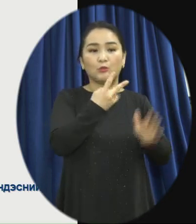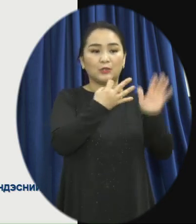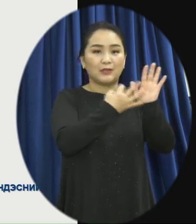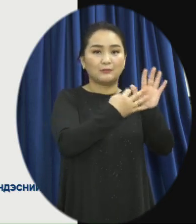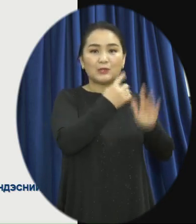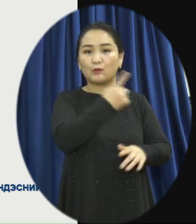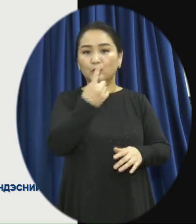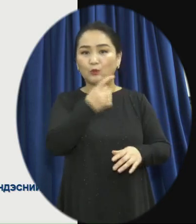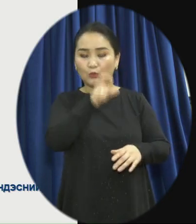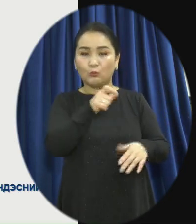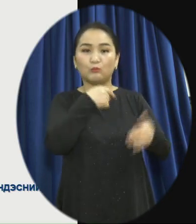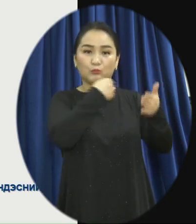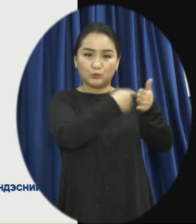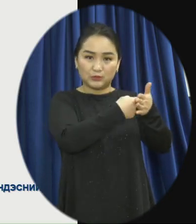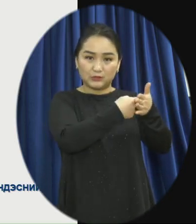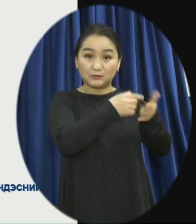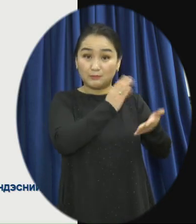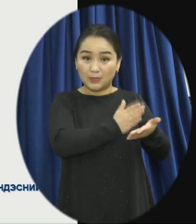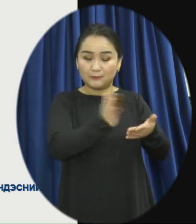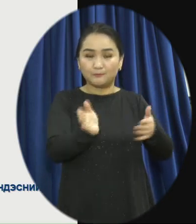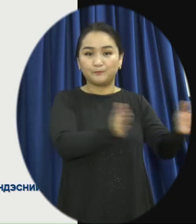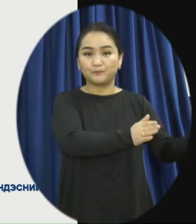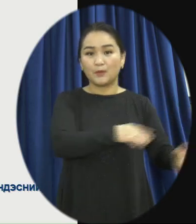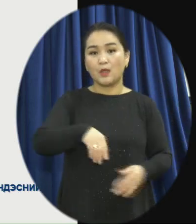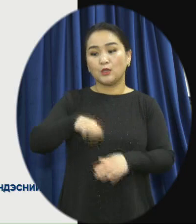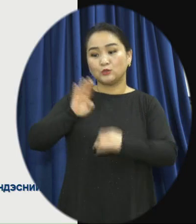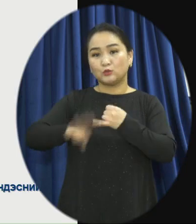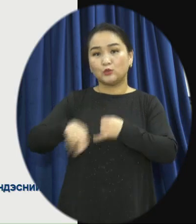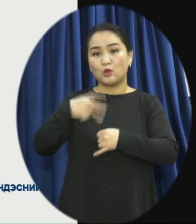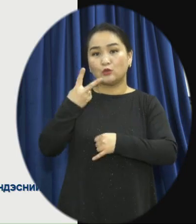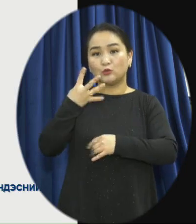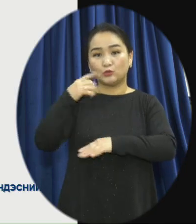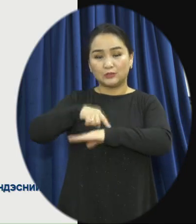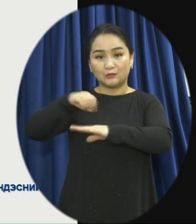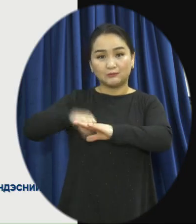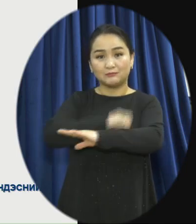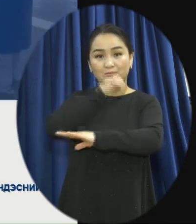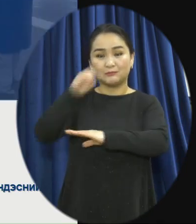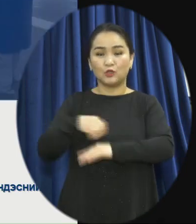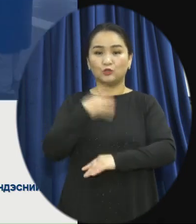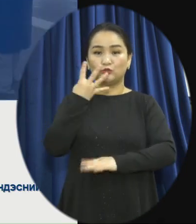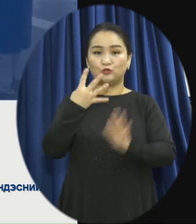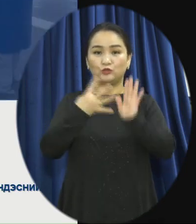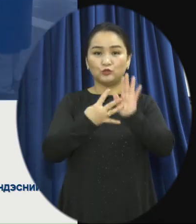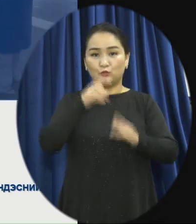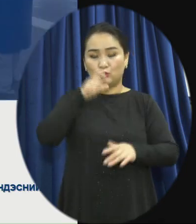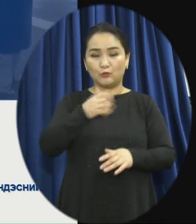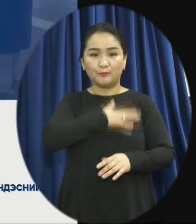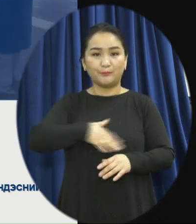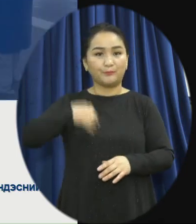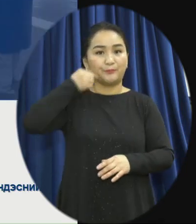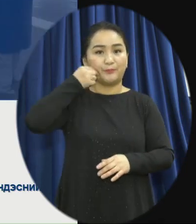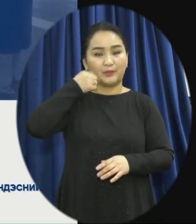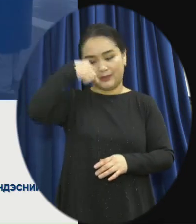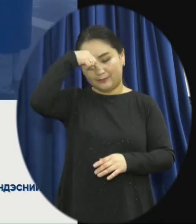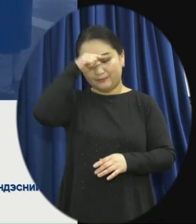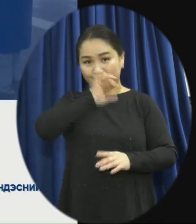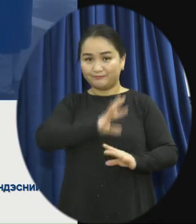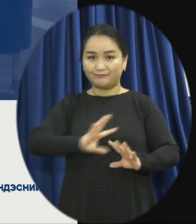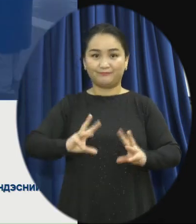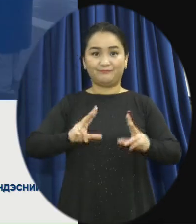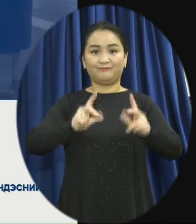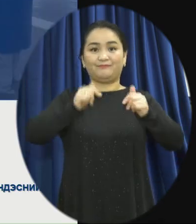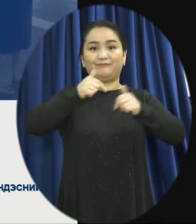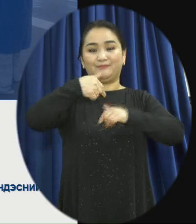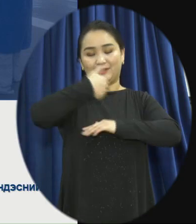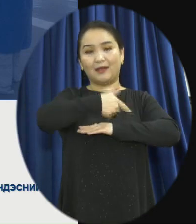2,811 тохиолдол болсон байна. За сүүлийн 24 цагт клиникээс 49 хүн эмчлэгдэн эдгэрч гэртээ гарсан байна.